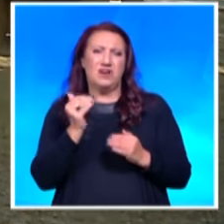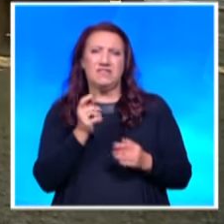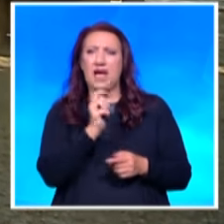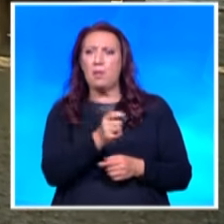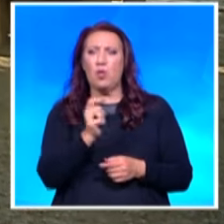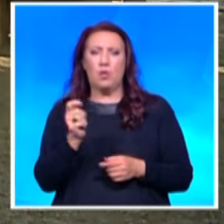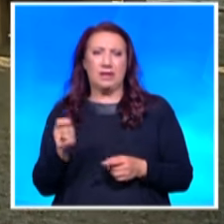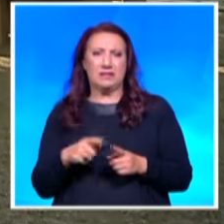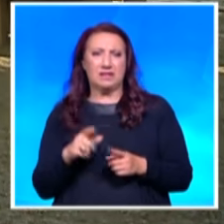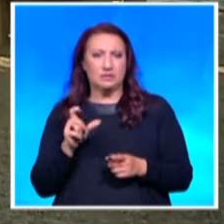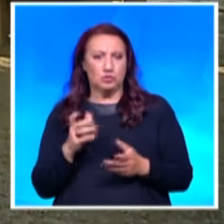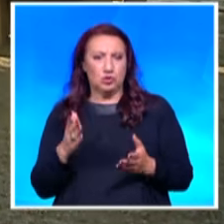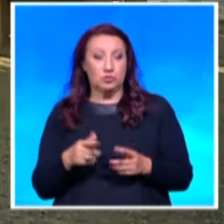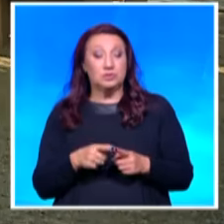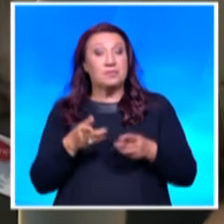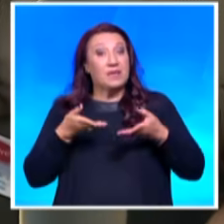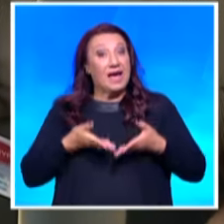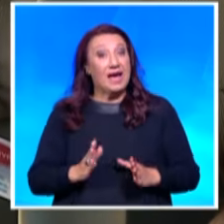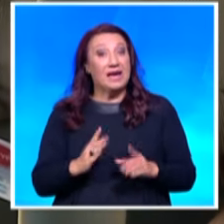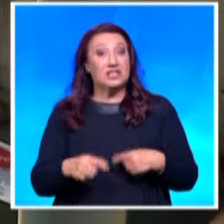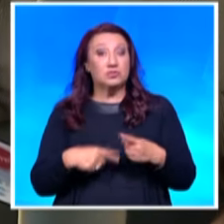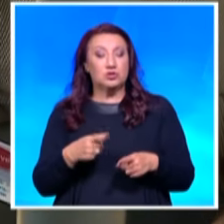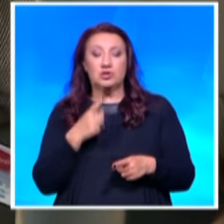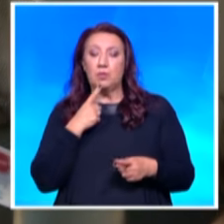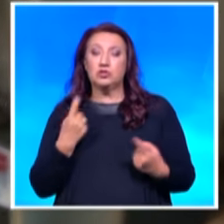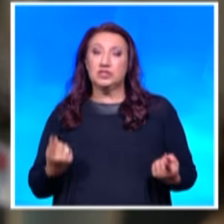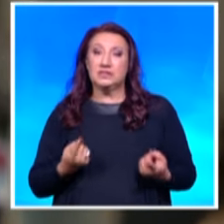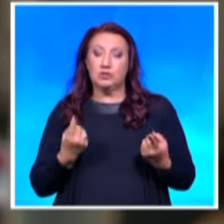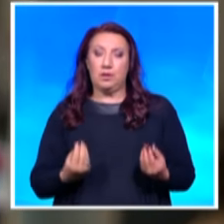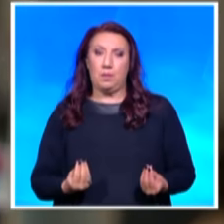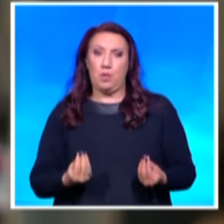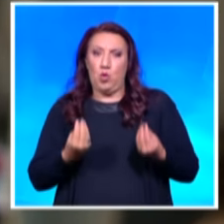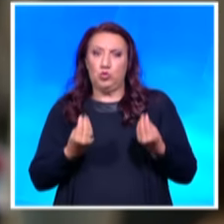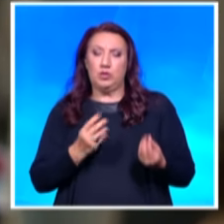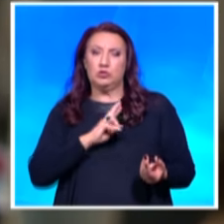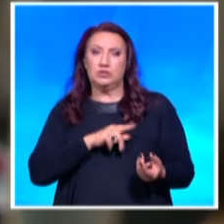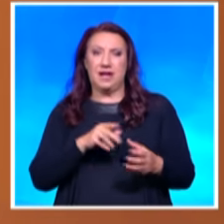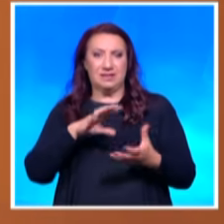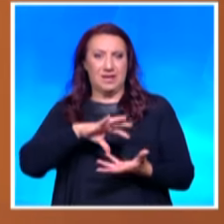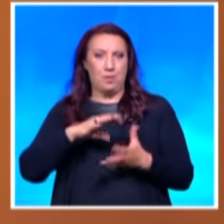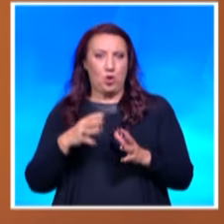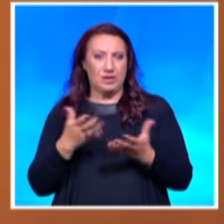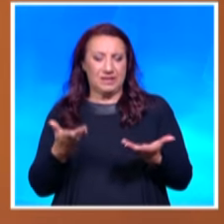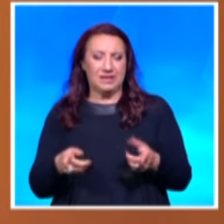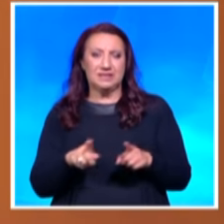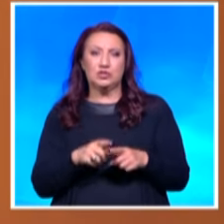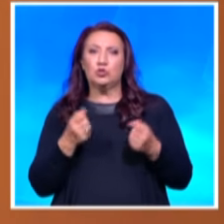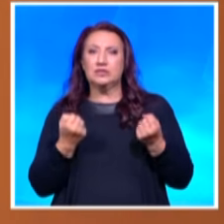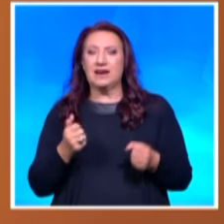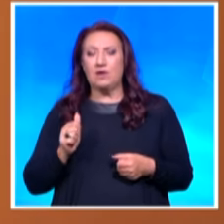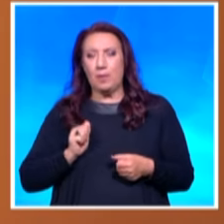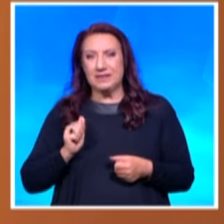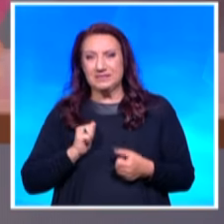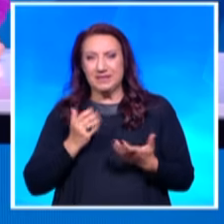Николов, раждаемостта може да се стимулира чрез подобряване на социалните политики и здравеопазването. За БТВ новините, Кристина